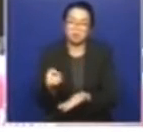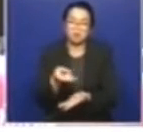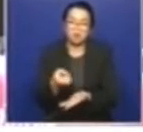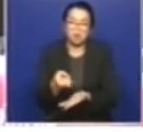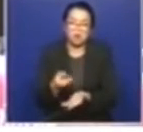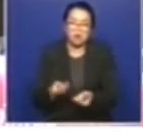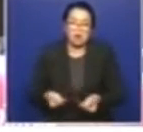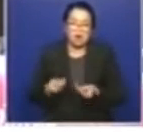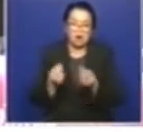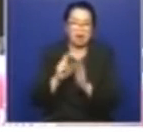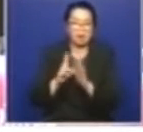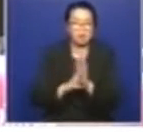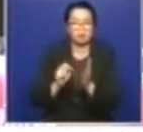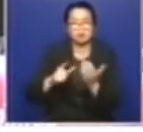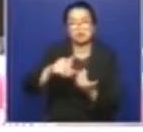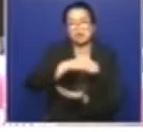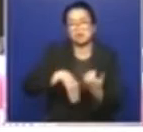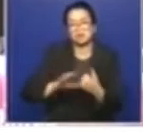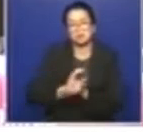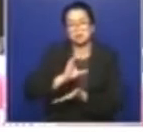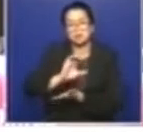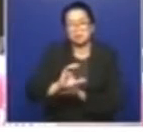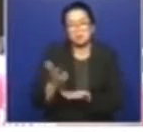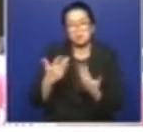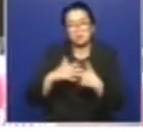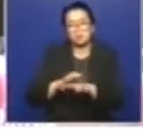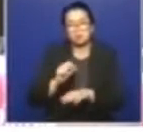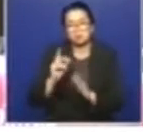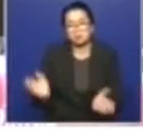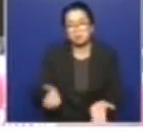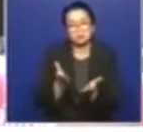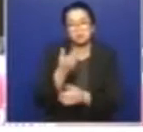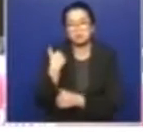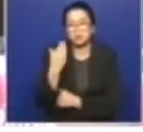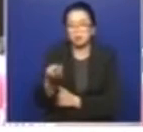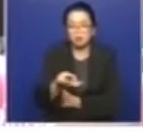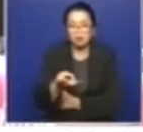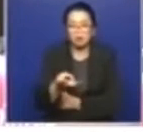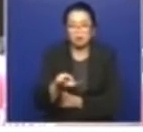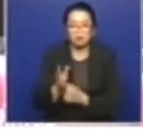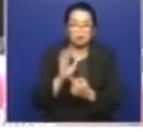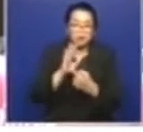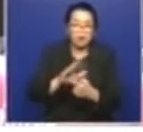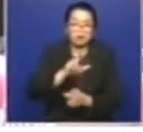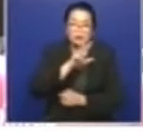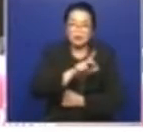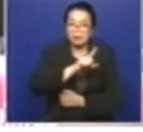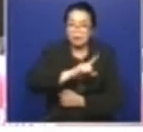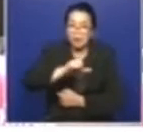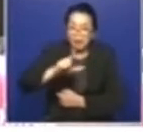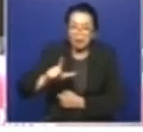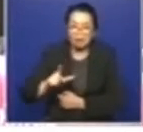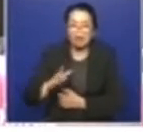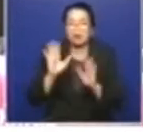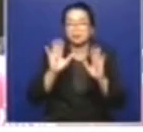รษฐกิจวันนี้เอาง่ายๆผมยกตัวอย่างง่ายๆ3ล้านล้านเนี่ยหรือบางปีออกบอก2ล้านล้